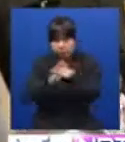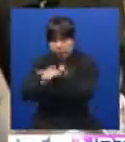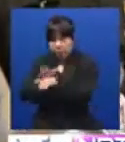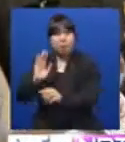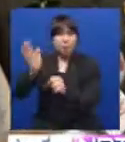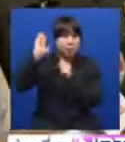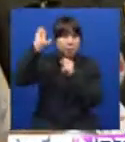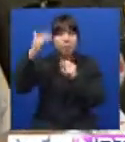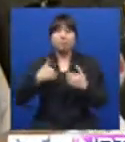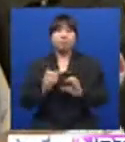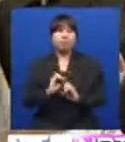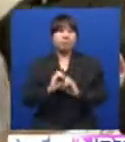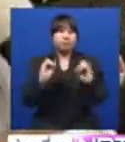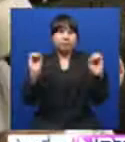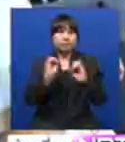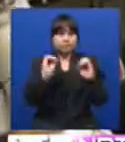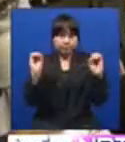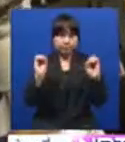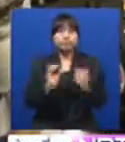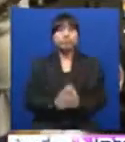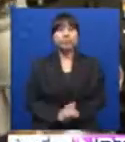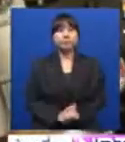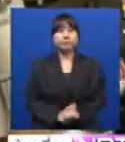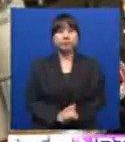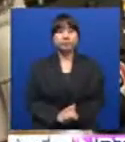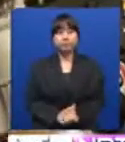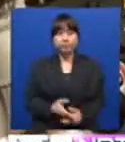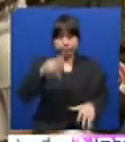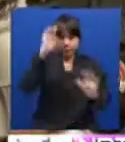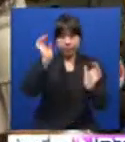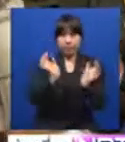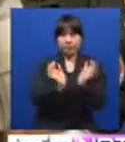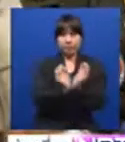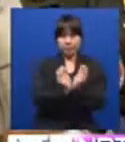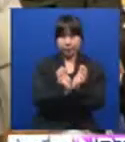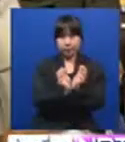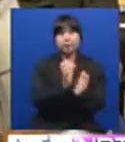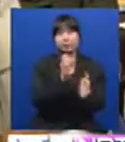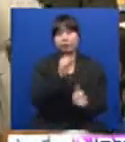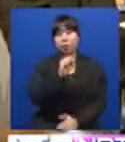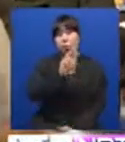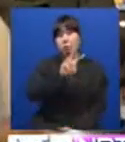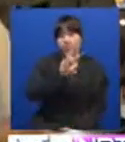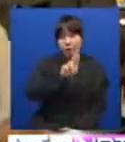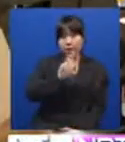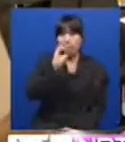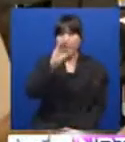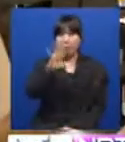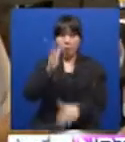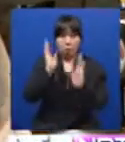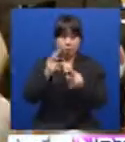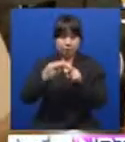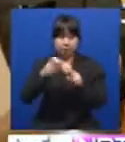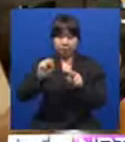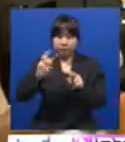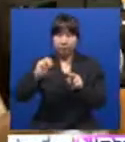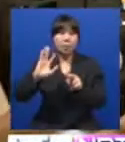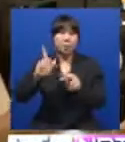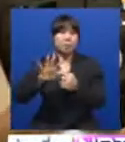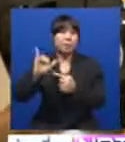บนเวทีอย่างที่มีการกล่าวอ้างพลตำรวจโทสุวิระกล่าวว่ากรณีของนายสมชาย